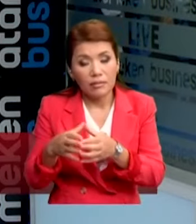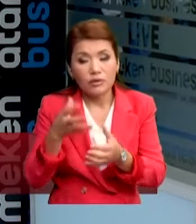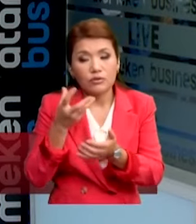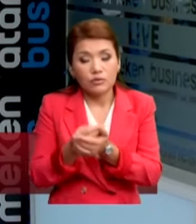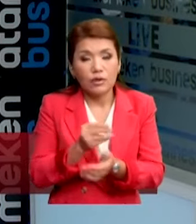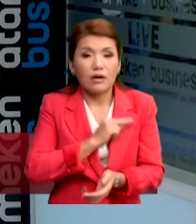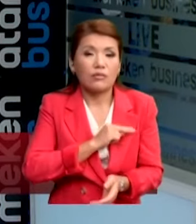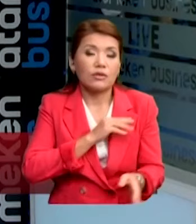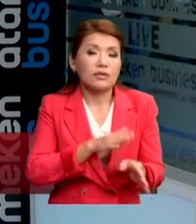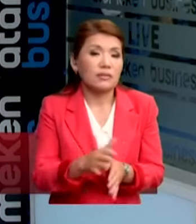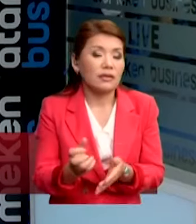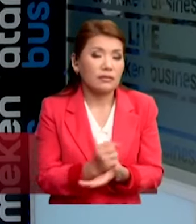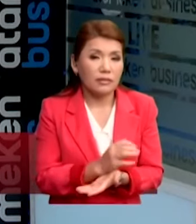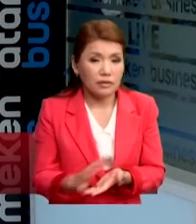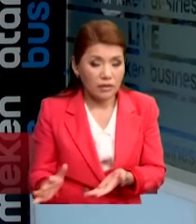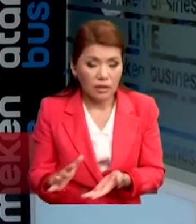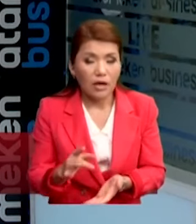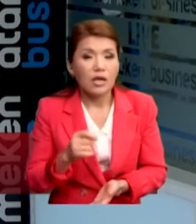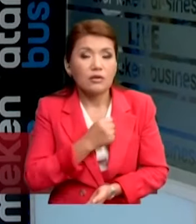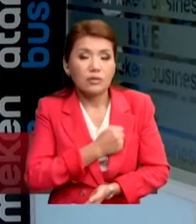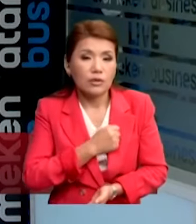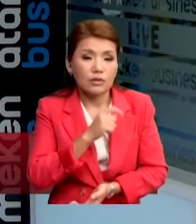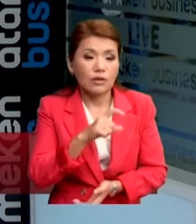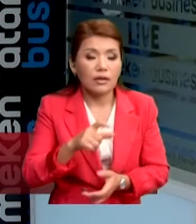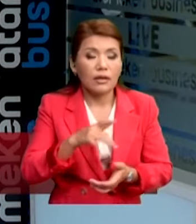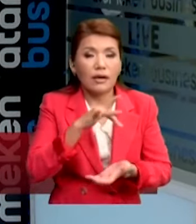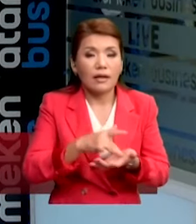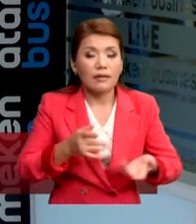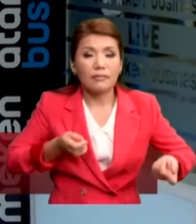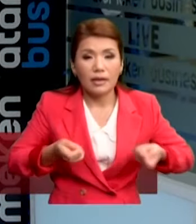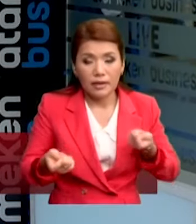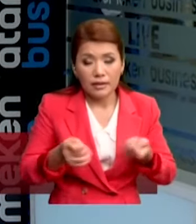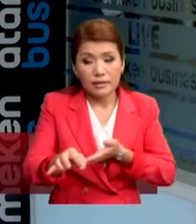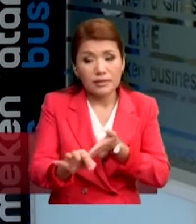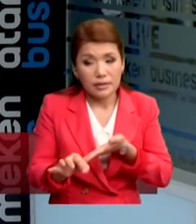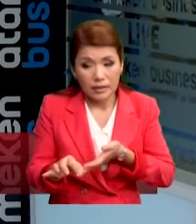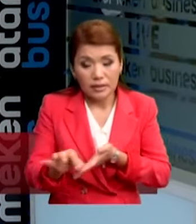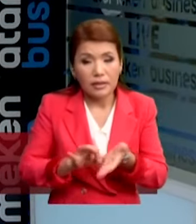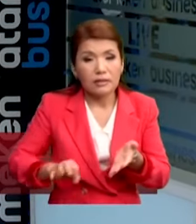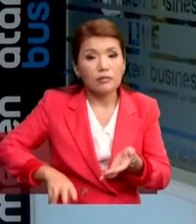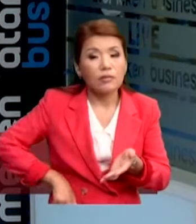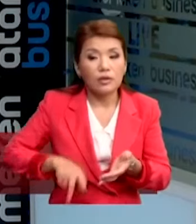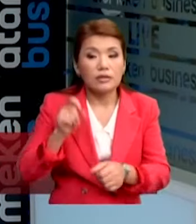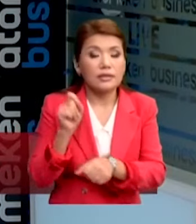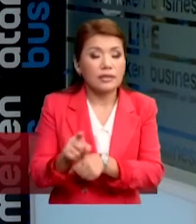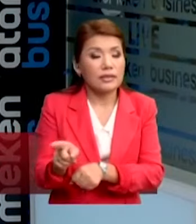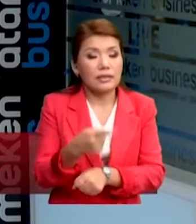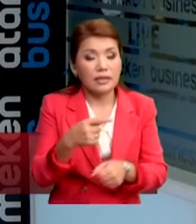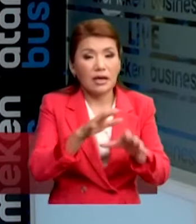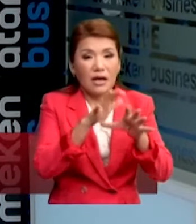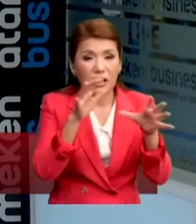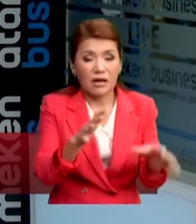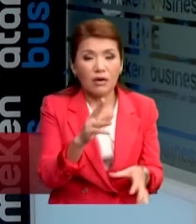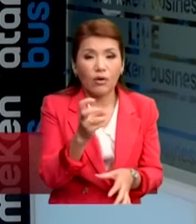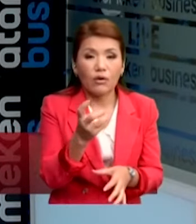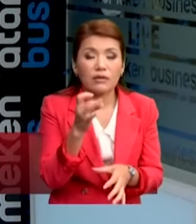дұрыс атқара алмай отыр. Ашуға мінген қала әкімі оның басшысына тез арада қоқысты шығаруды талап етті. Егер айтқанын